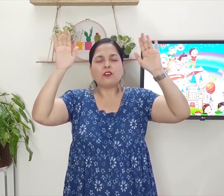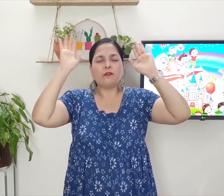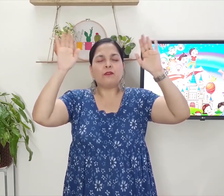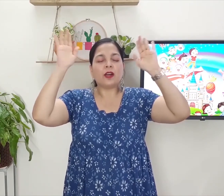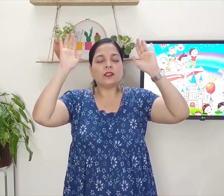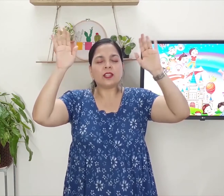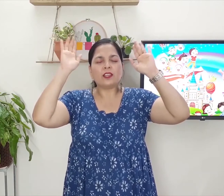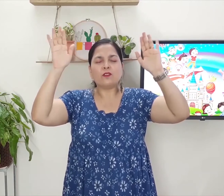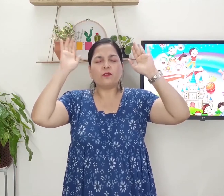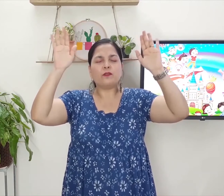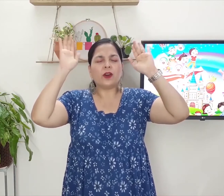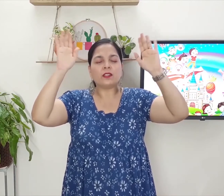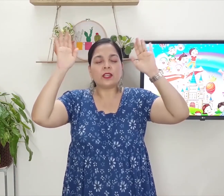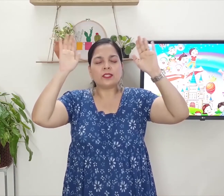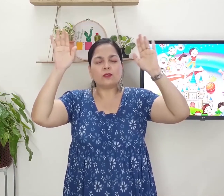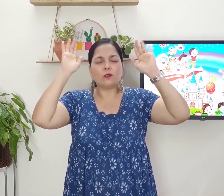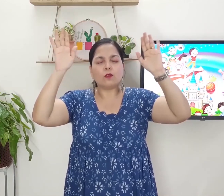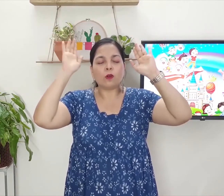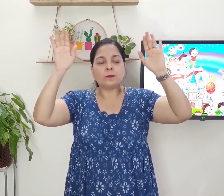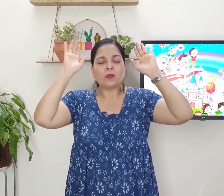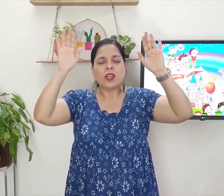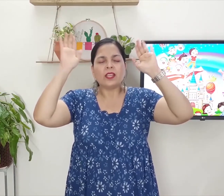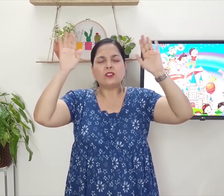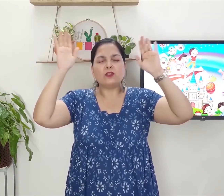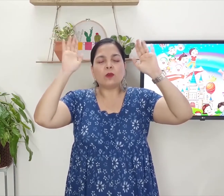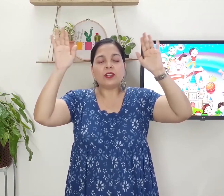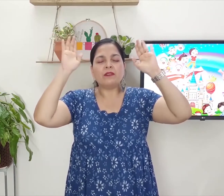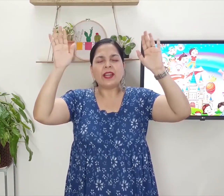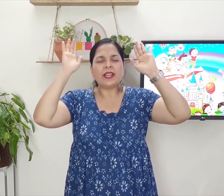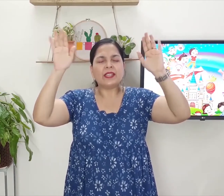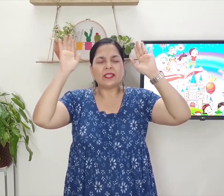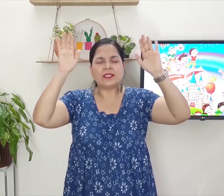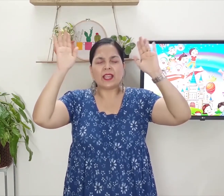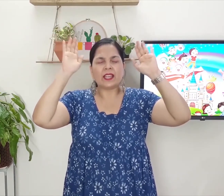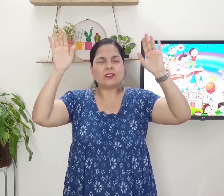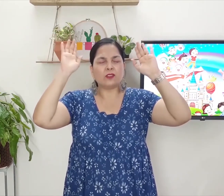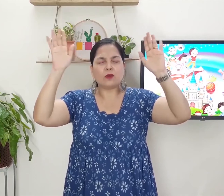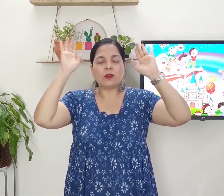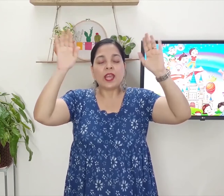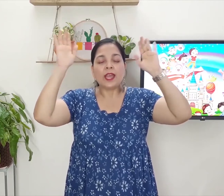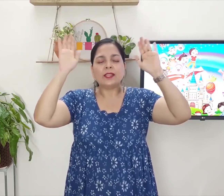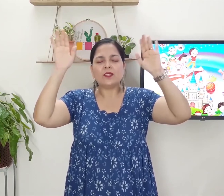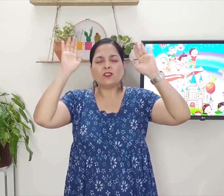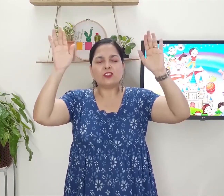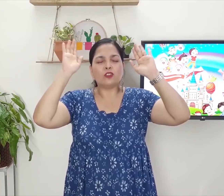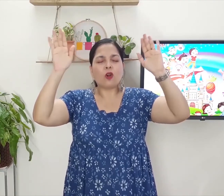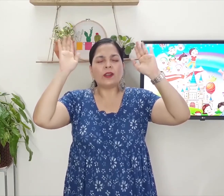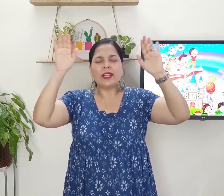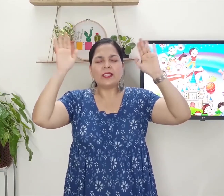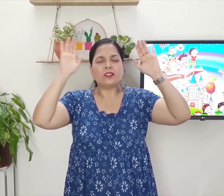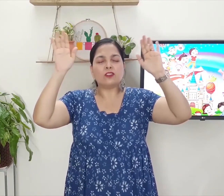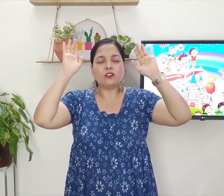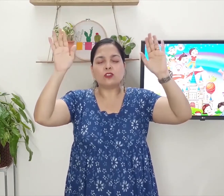வணக்ணி være sweeter க